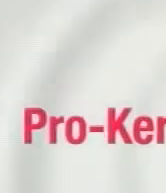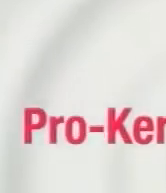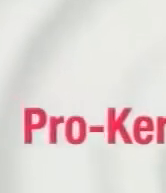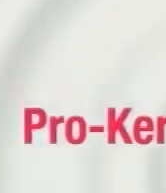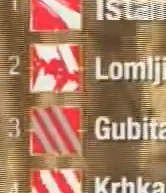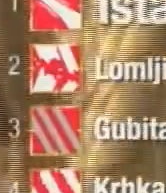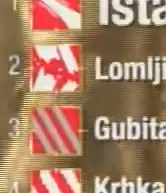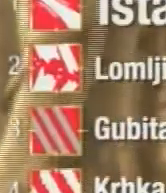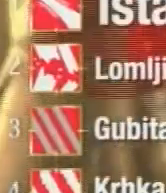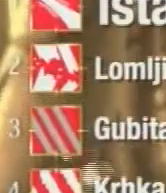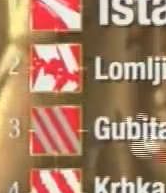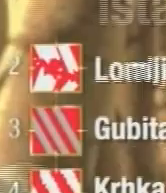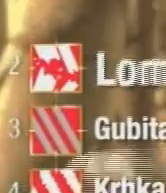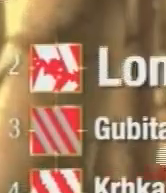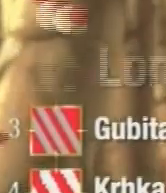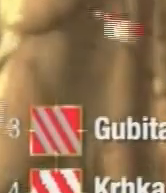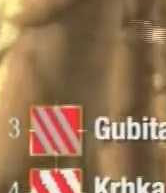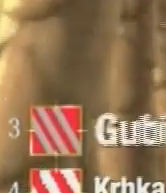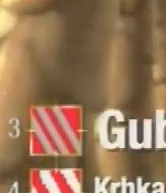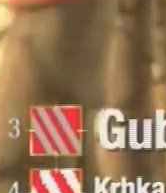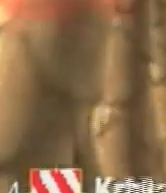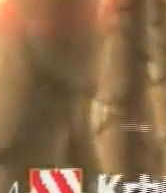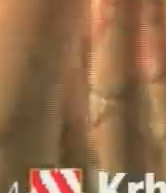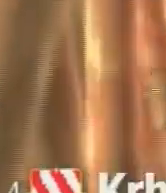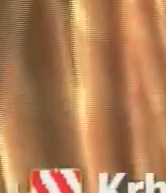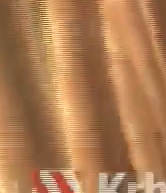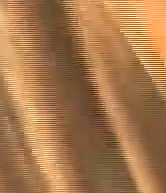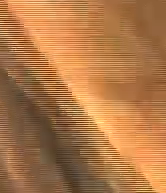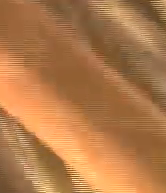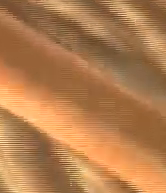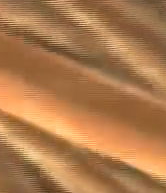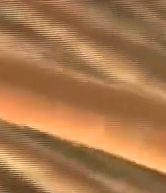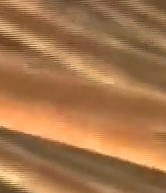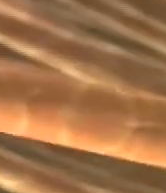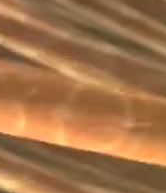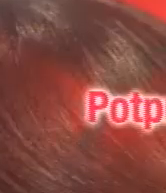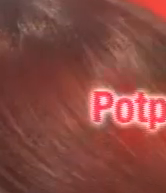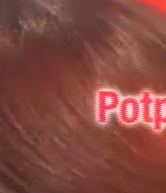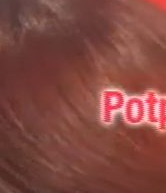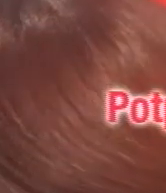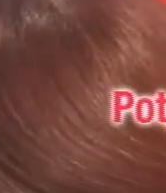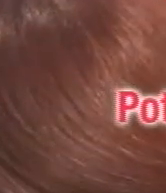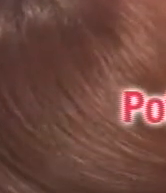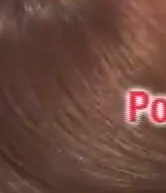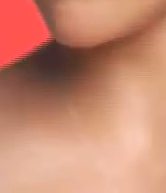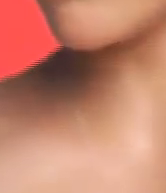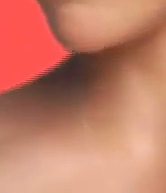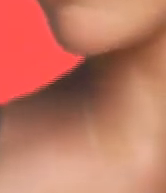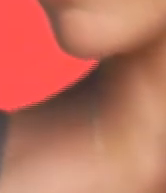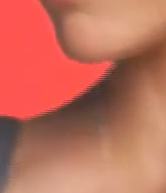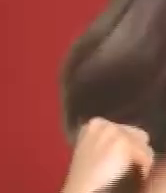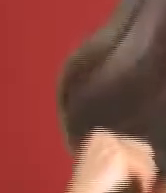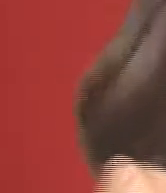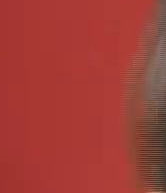sa prokeratinom i ceramidom bori se protiv istanjivanja, lomljivosti, gubitka sjaja, krhkosti i procvetalih krajeva. Moja kosa je obnovljena,